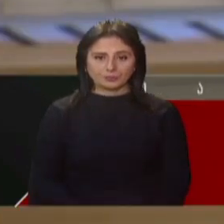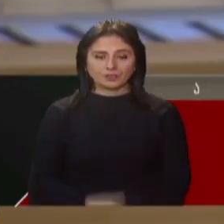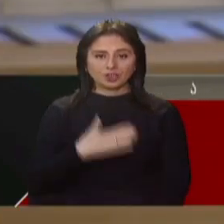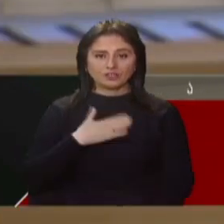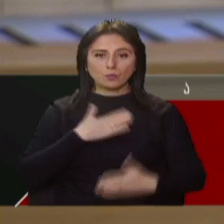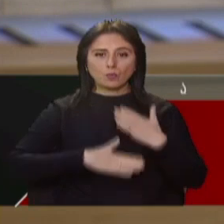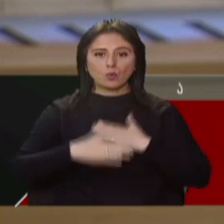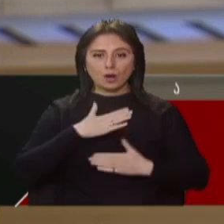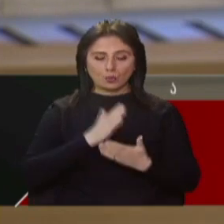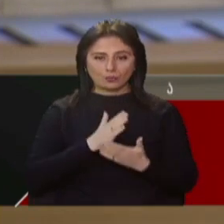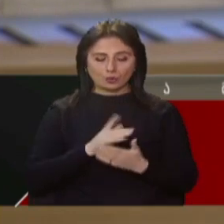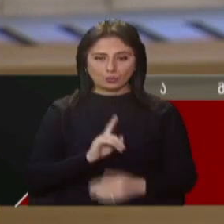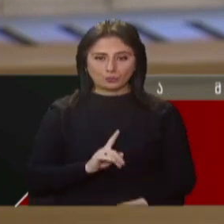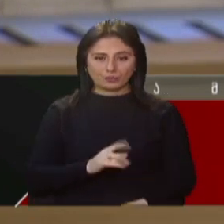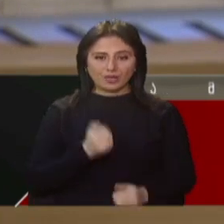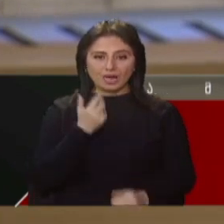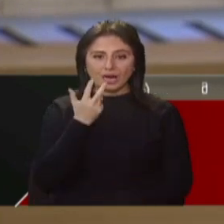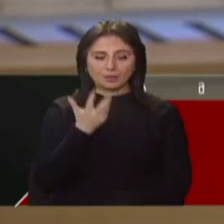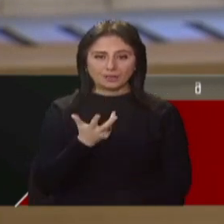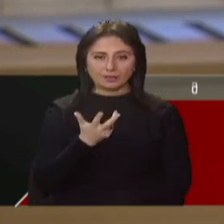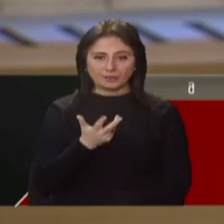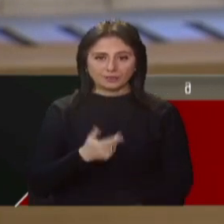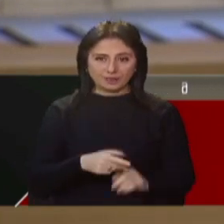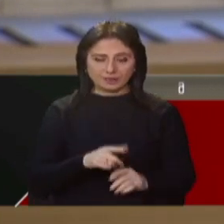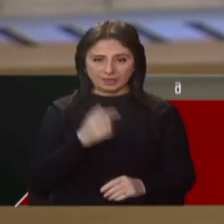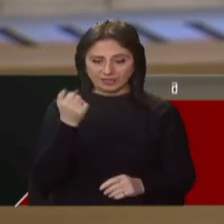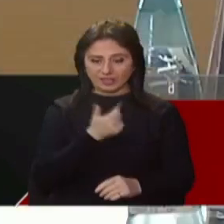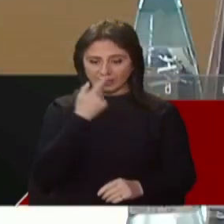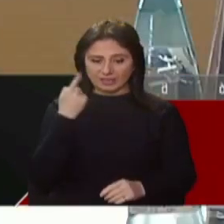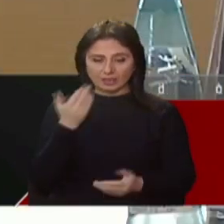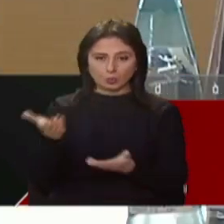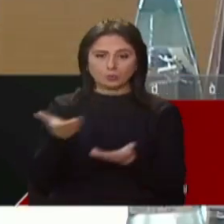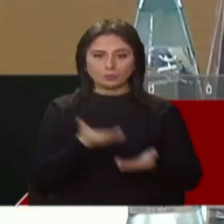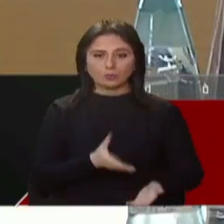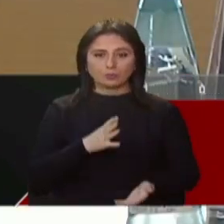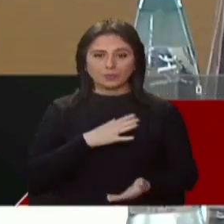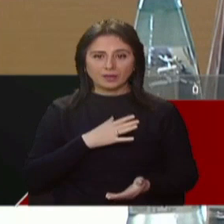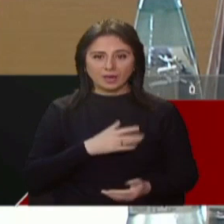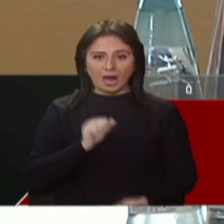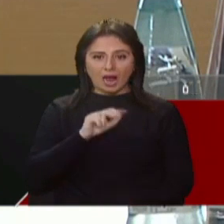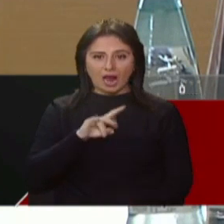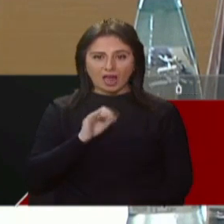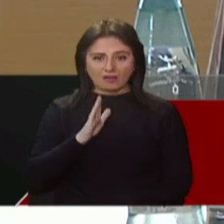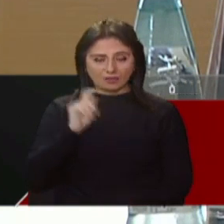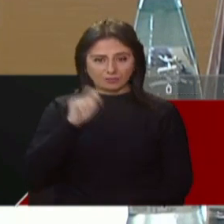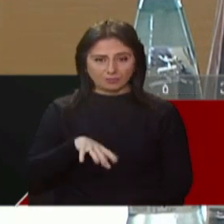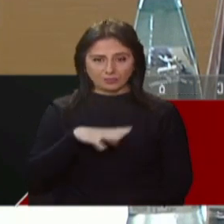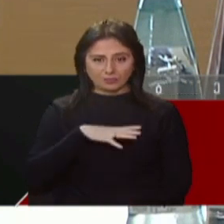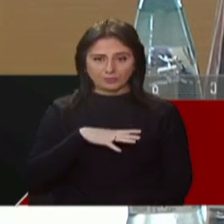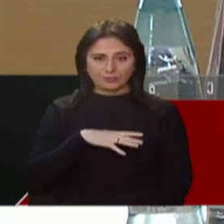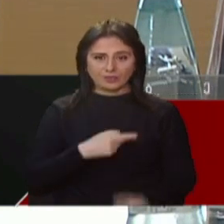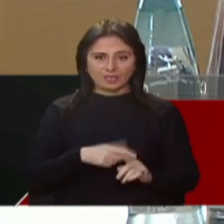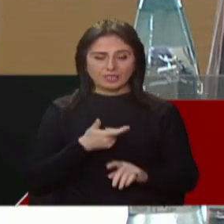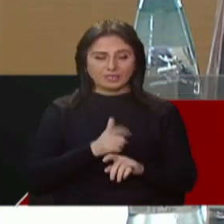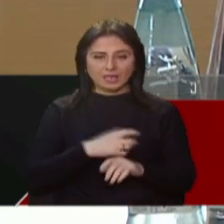ჩვენ მოხარული ვართ, რომ რამდენიმე ვერისინ უმასპინძლეთ ბატონ ილჰამ ალიევს. ეს